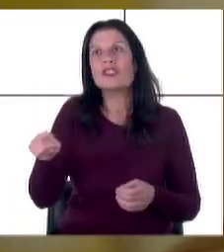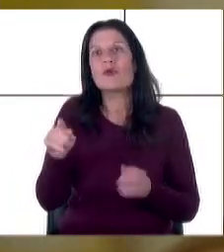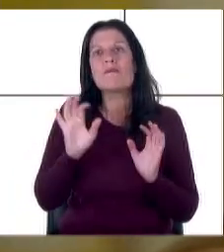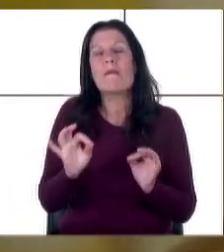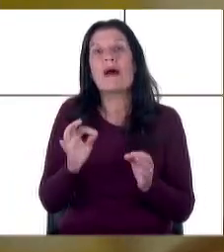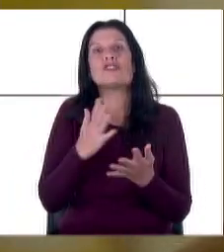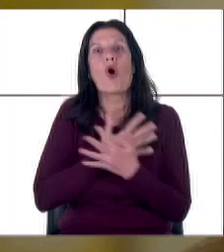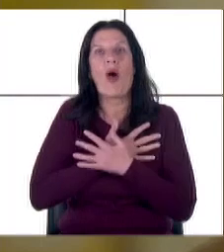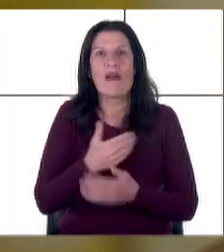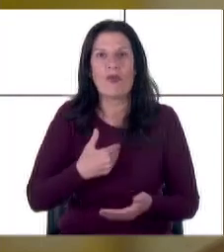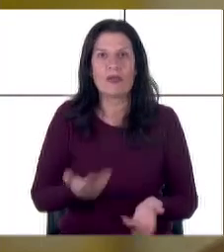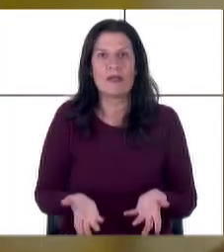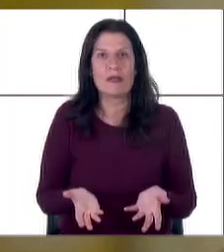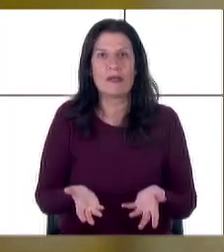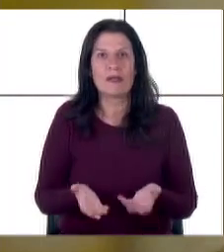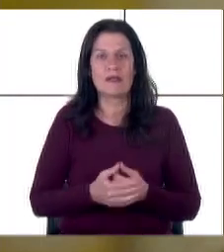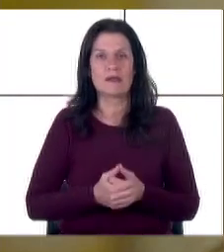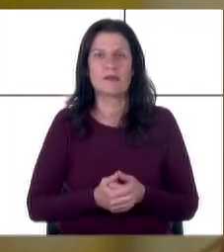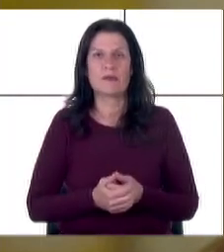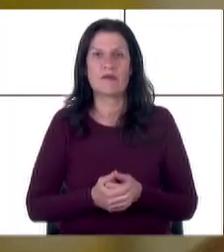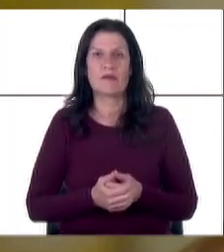מאוד את מבינה שהם